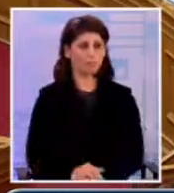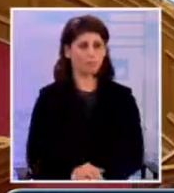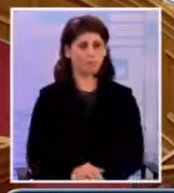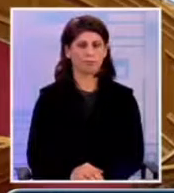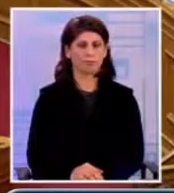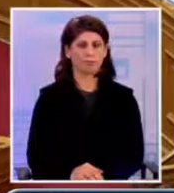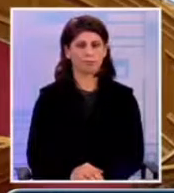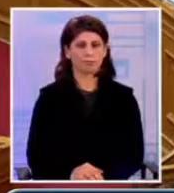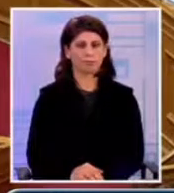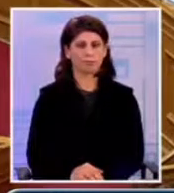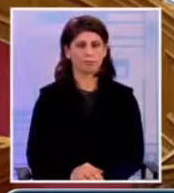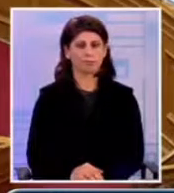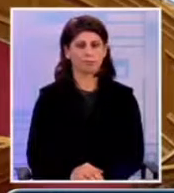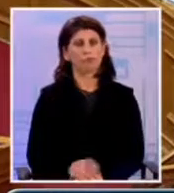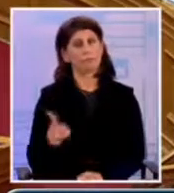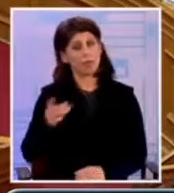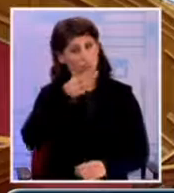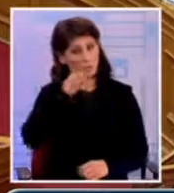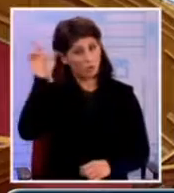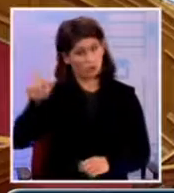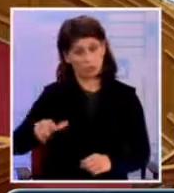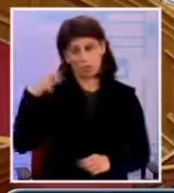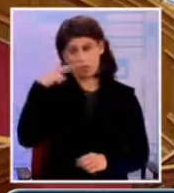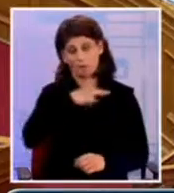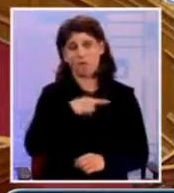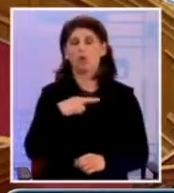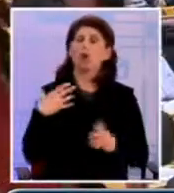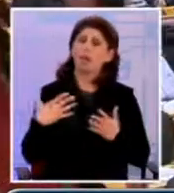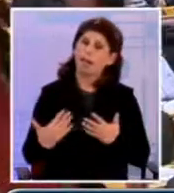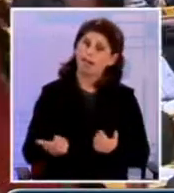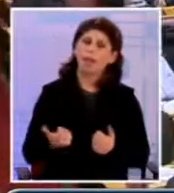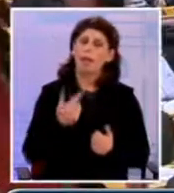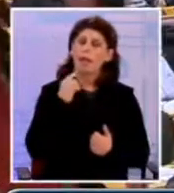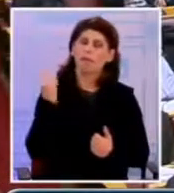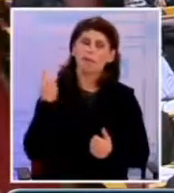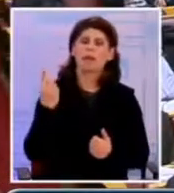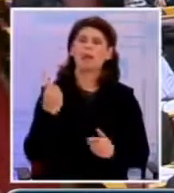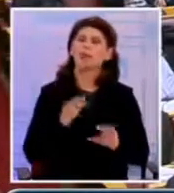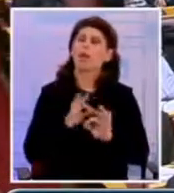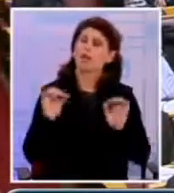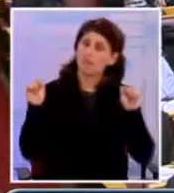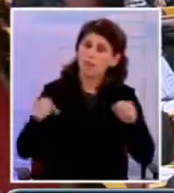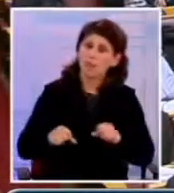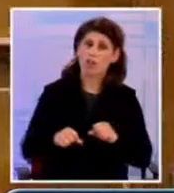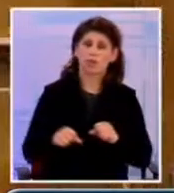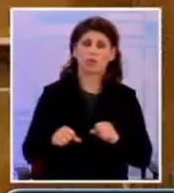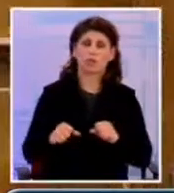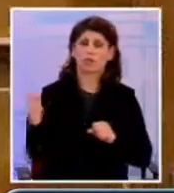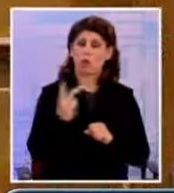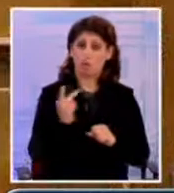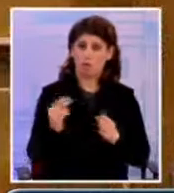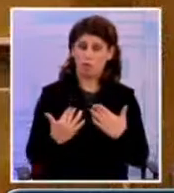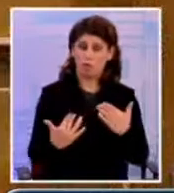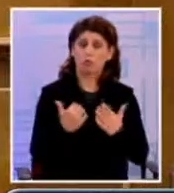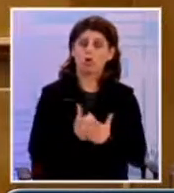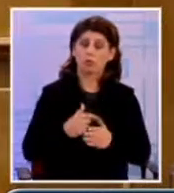δια της ομιλίας και του Πρωθυπουργού, είχε την ευκαιρία να διαβεβαιώσει το Κοινοβούλιο αλλά